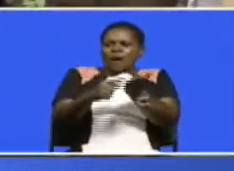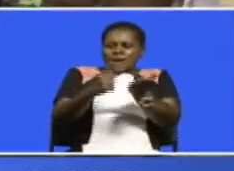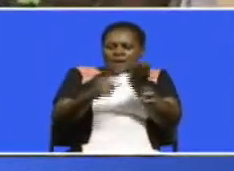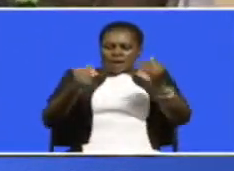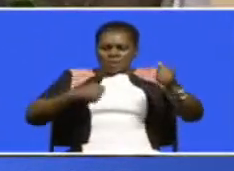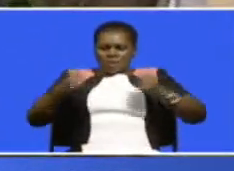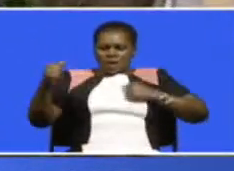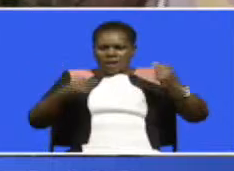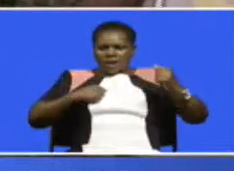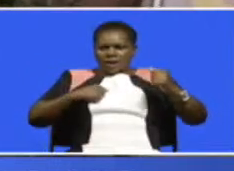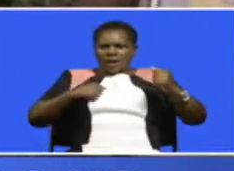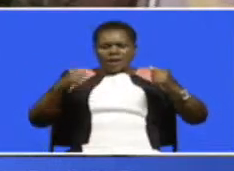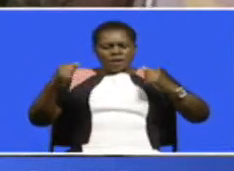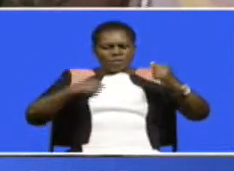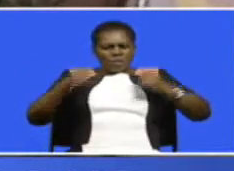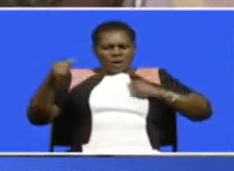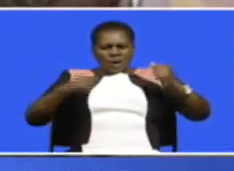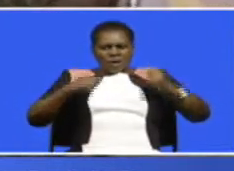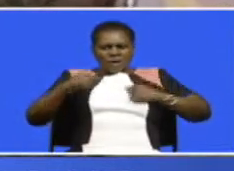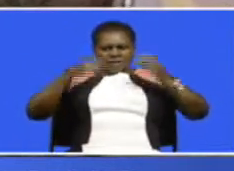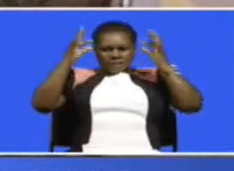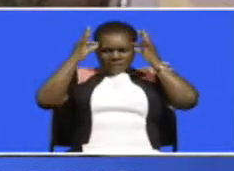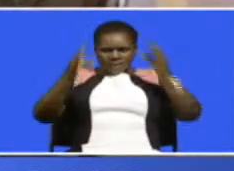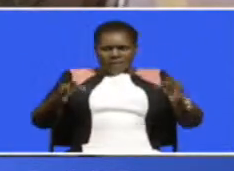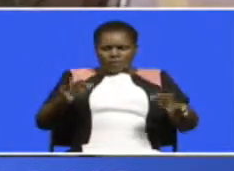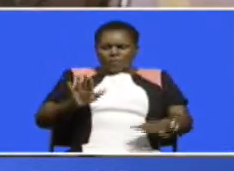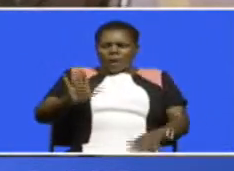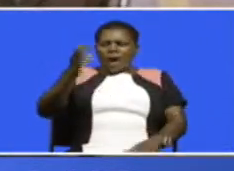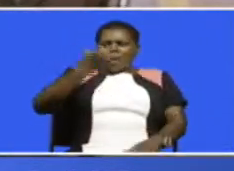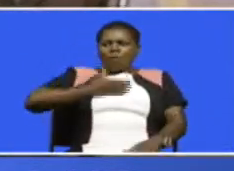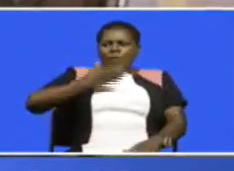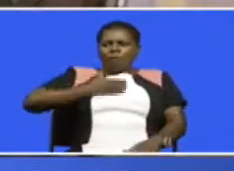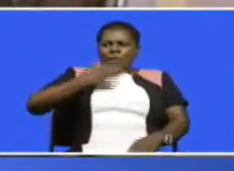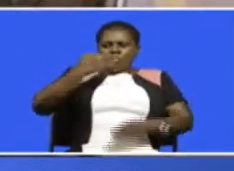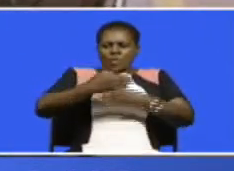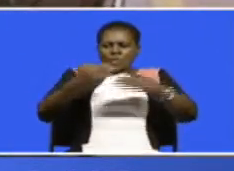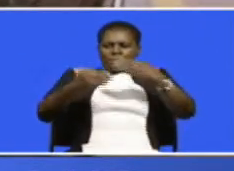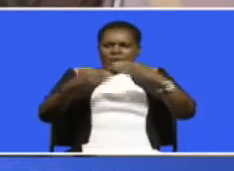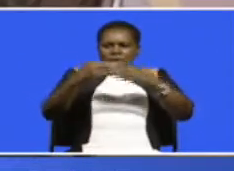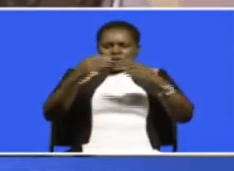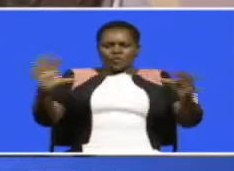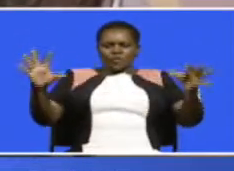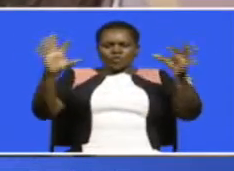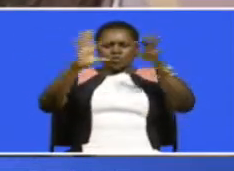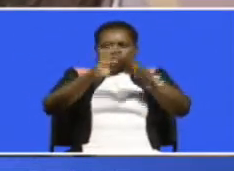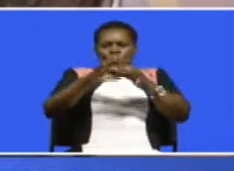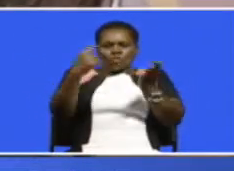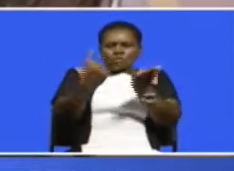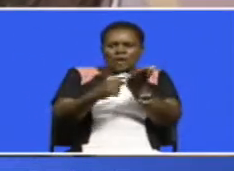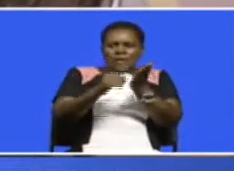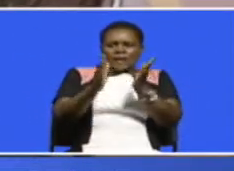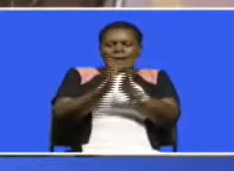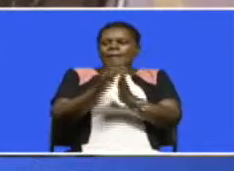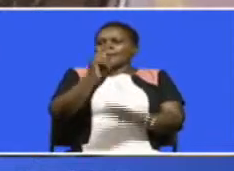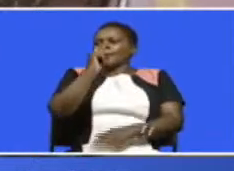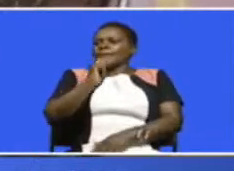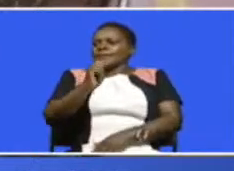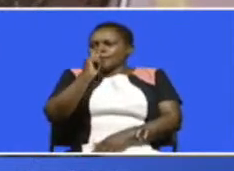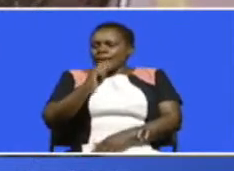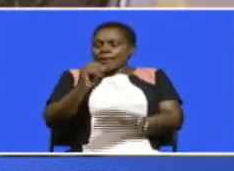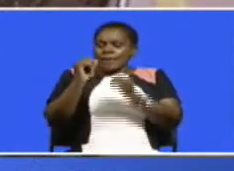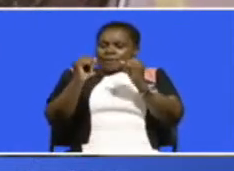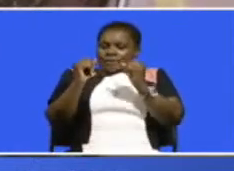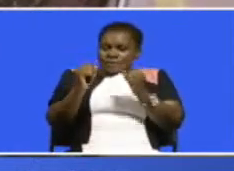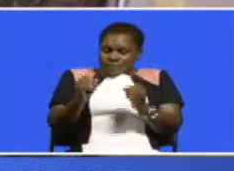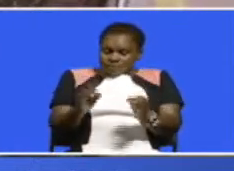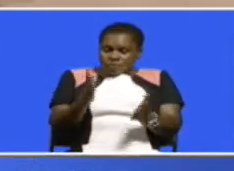Rwanda. Rwanda hata hivyo tayari imeamua kujenga reli yake yenyewe itakayoiunganisha na Uganda na Tanzania. Na japo